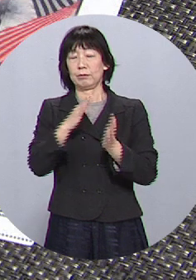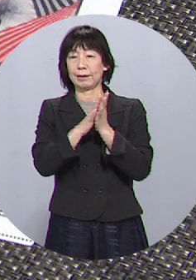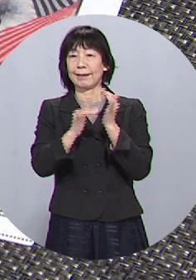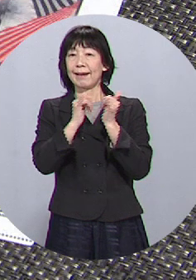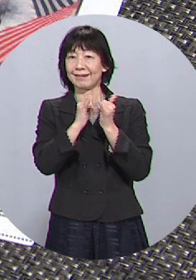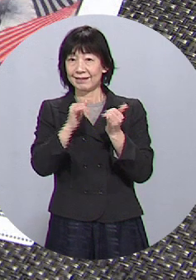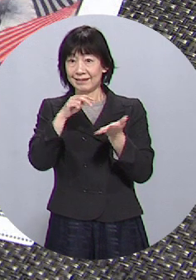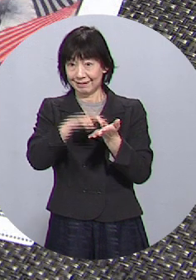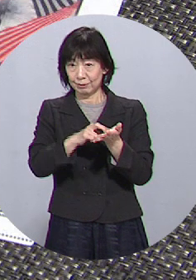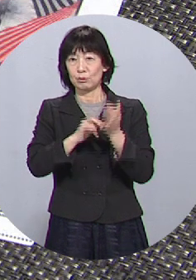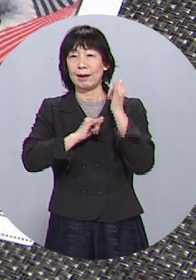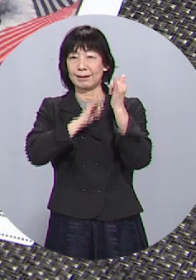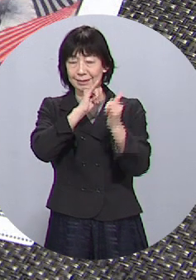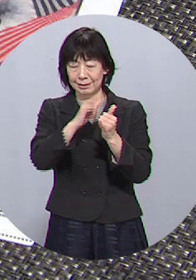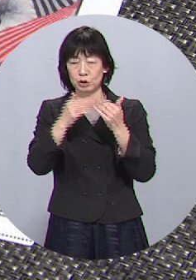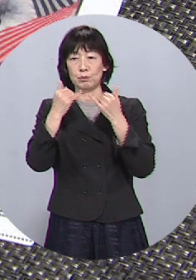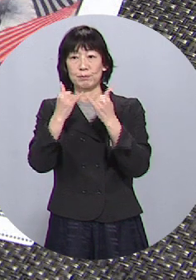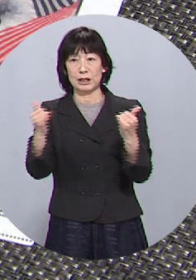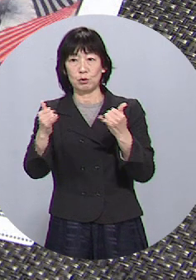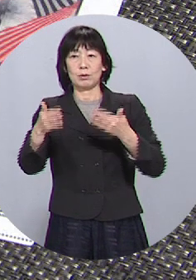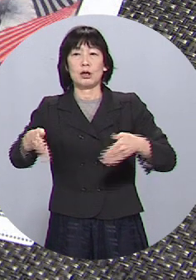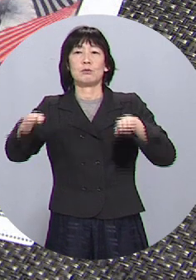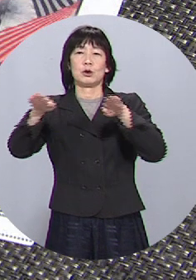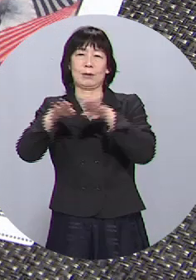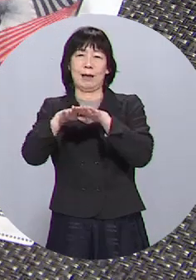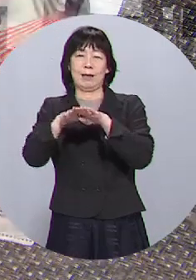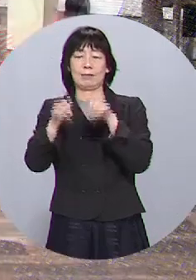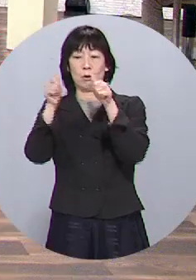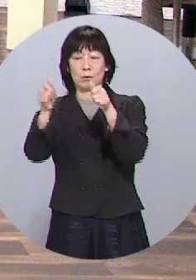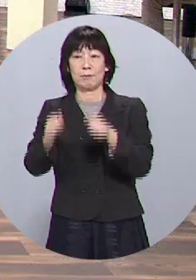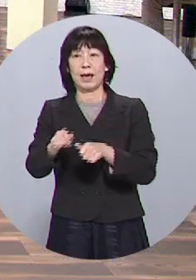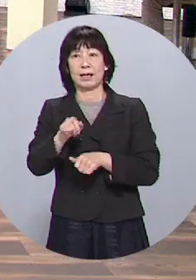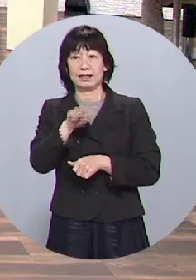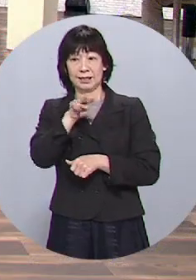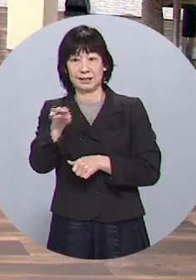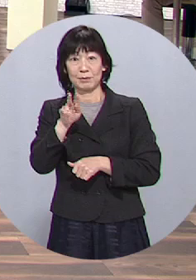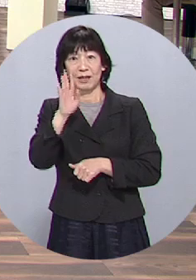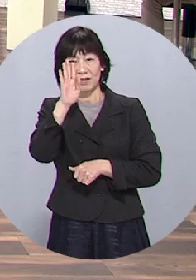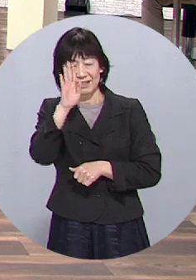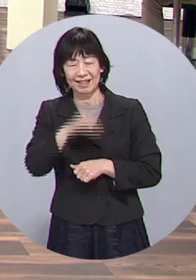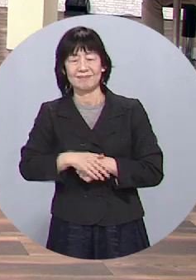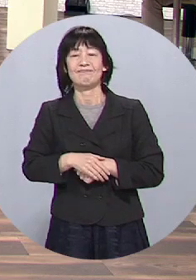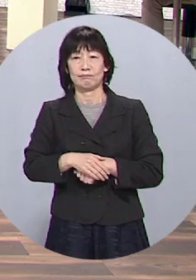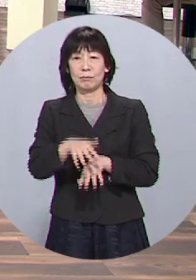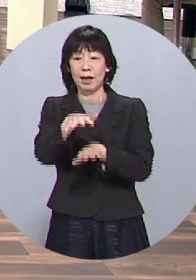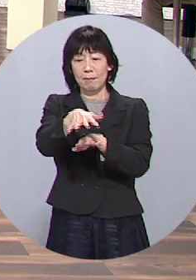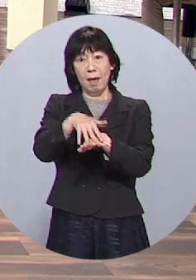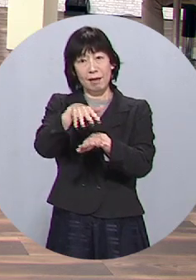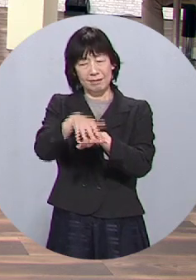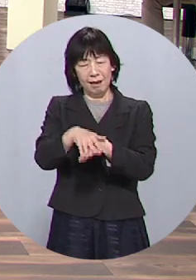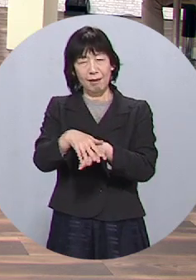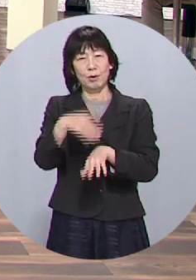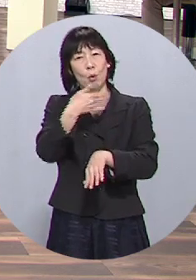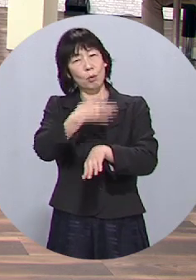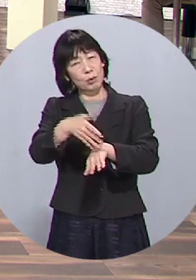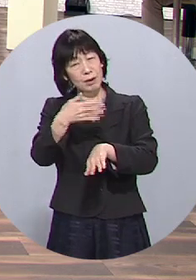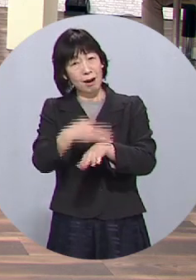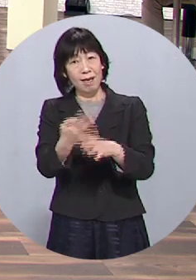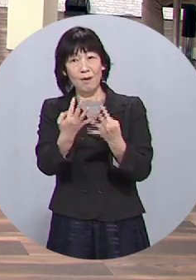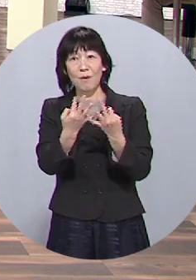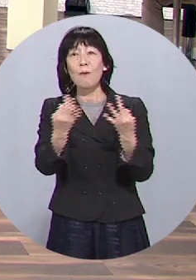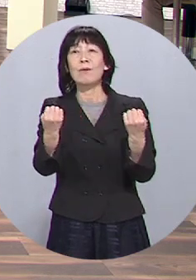歴史と民俗の博物館で検索してください。 いや本当におしゃれなデザイン多いですね。